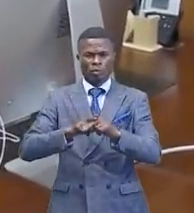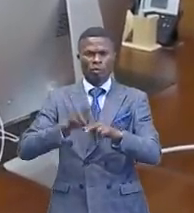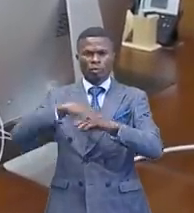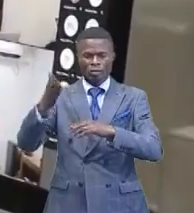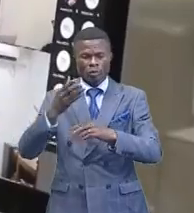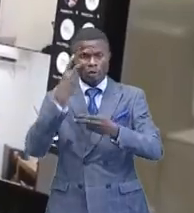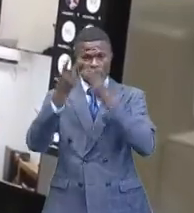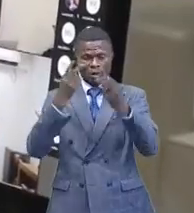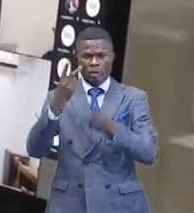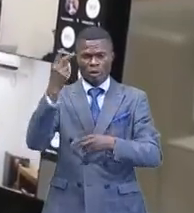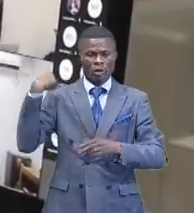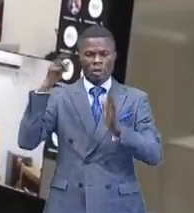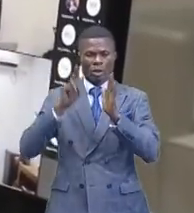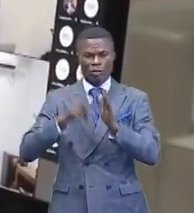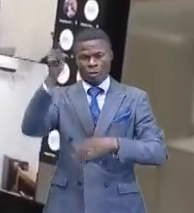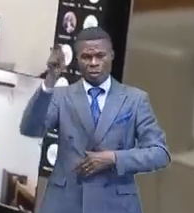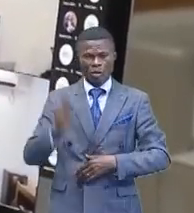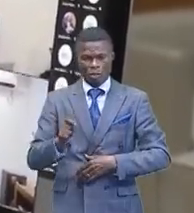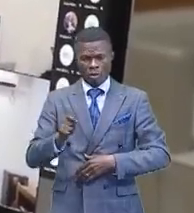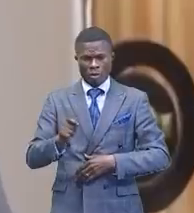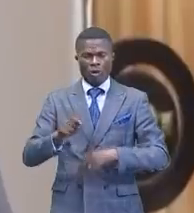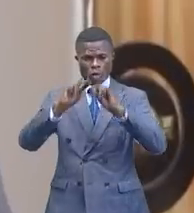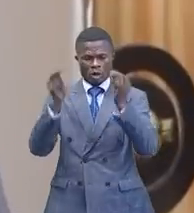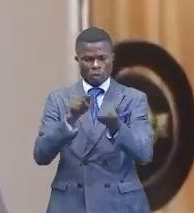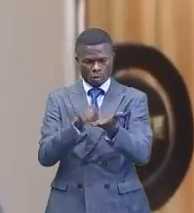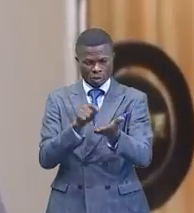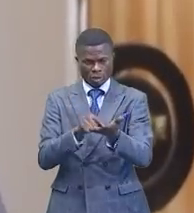le passage de deux gouverneurs militaires devant cette commission.